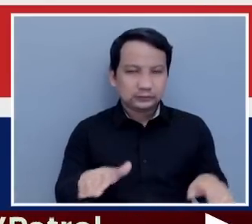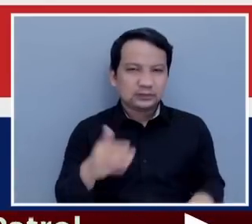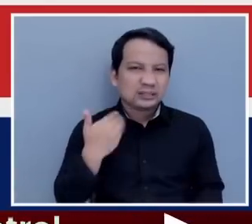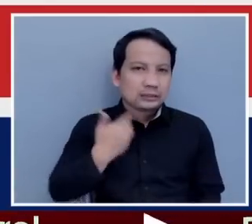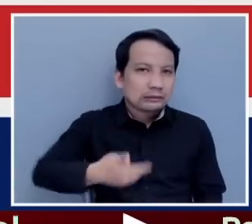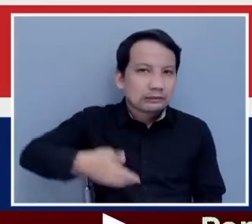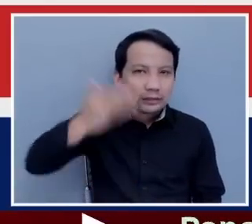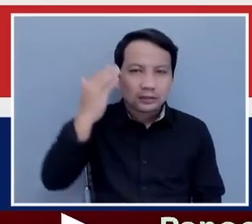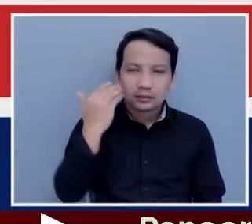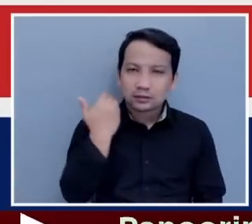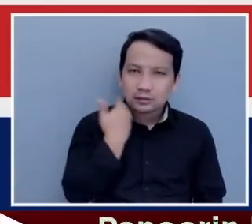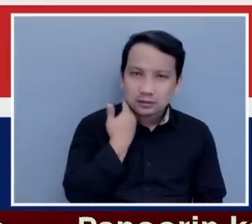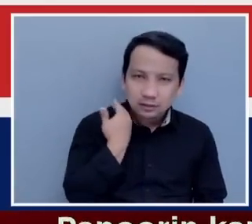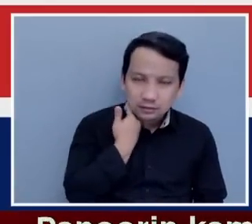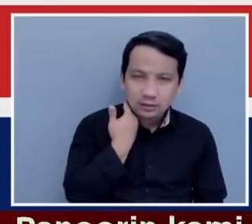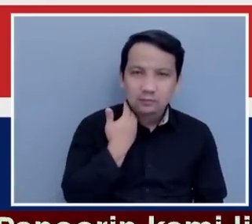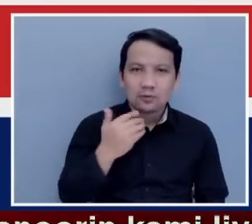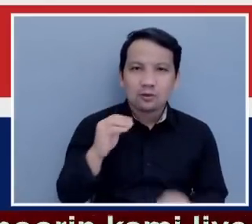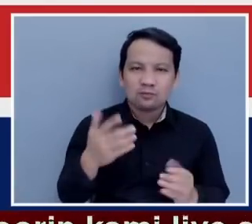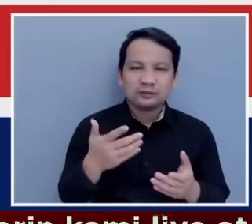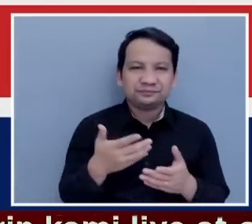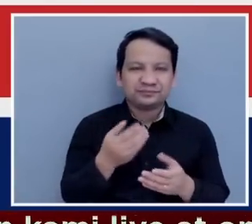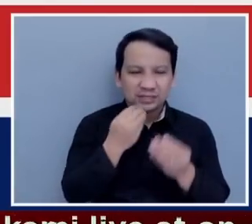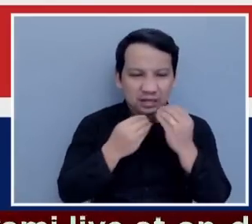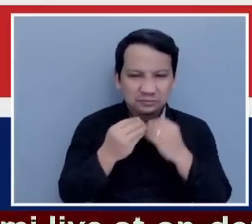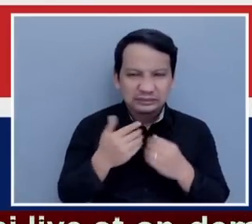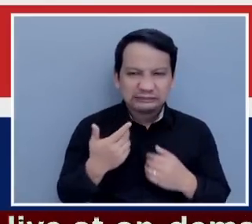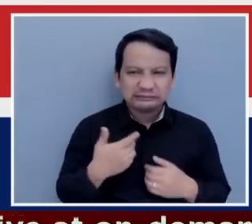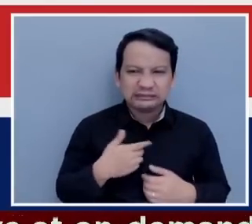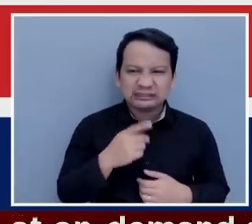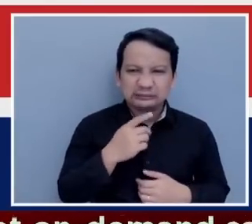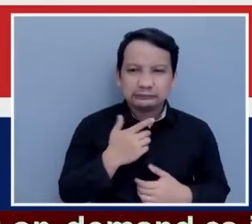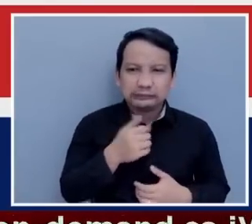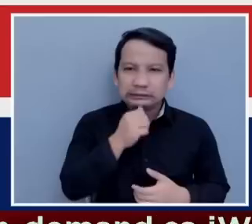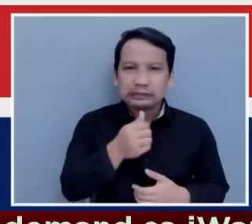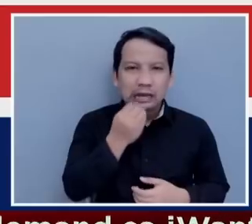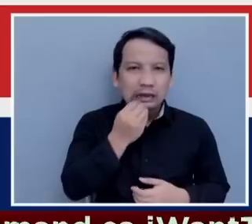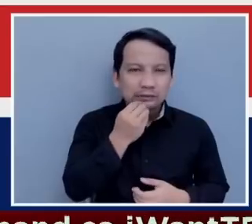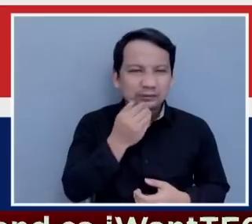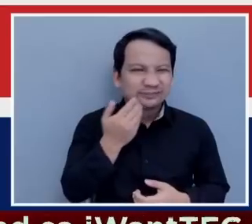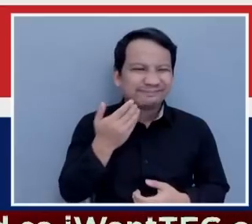lagnat, tapos walang ganang kumain. Saka talagang